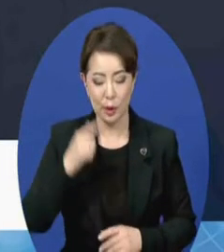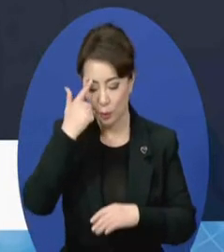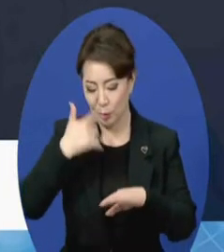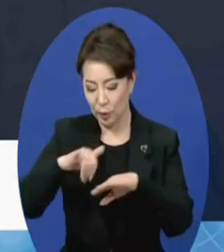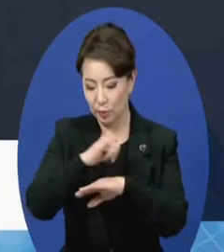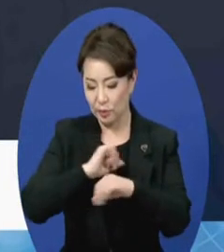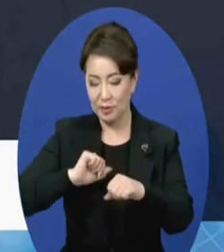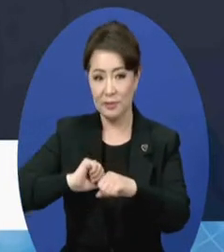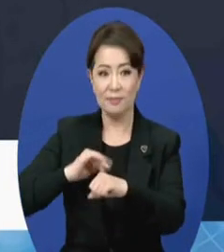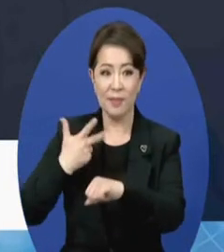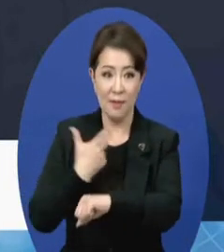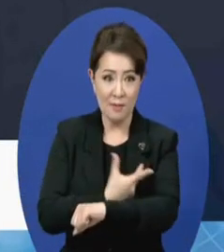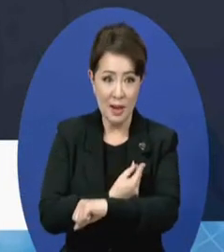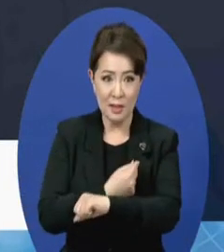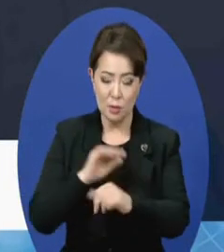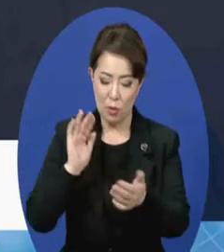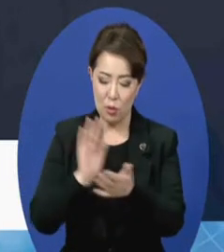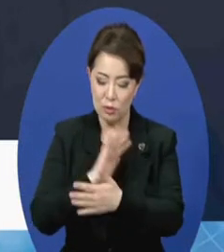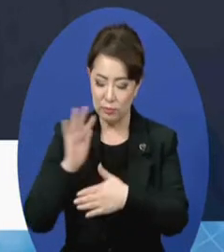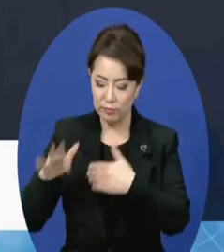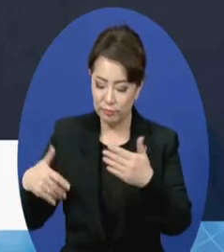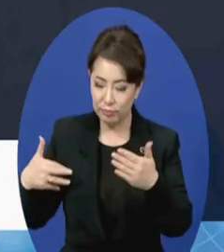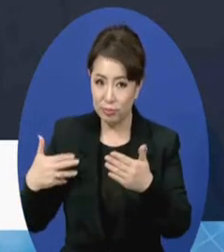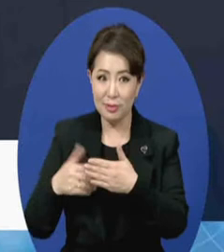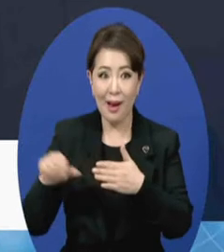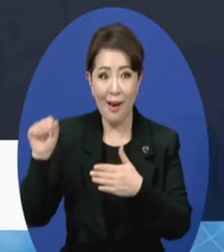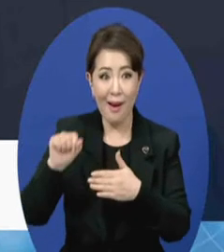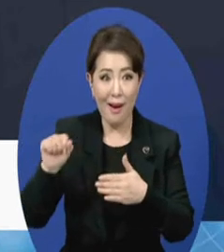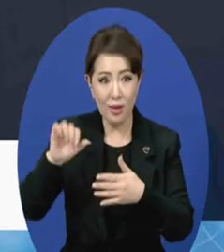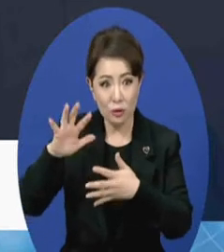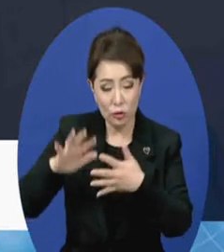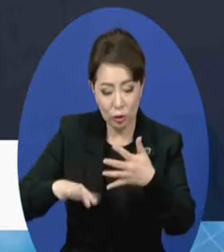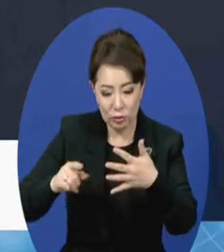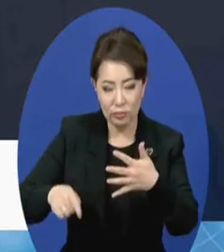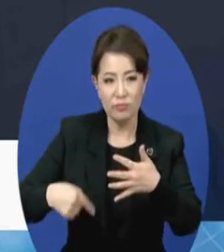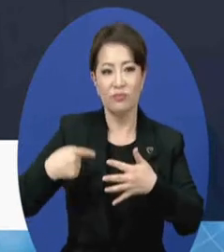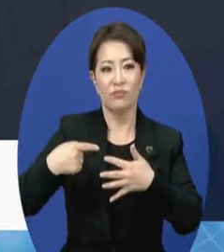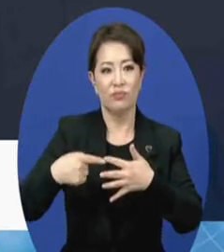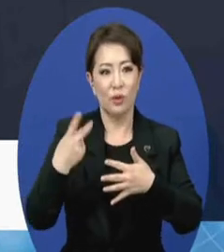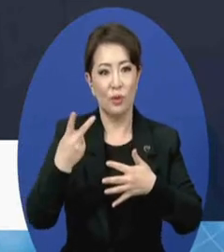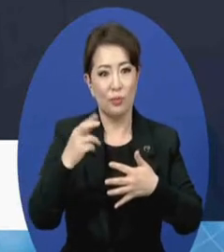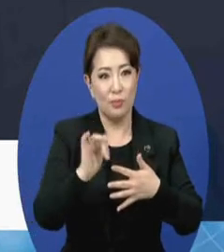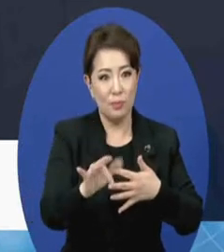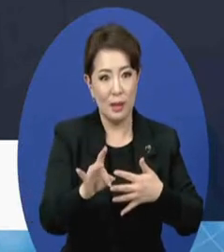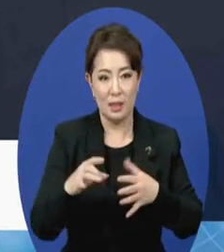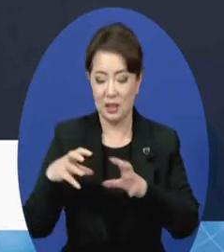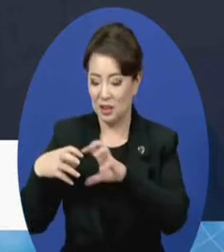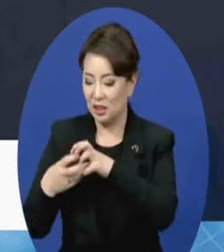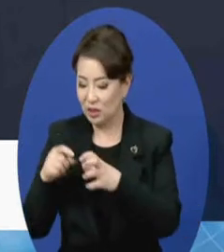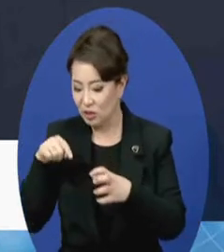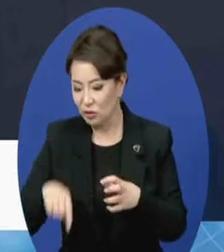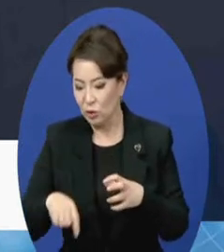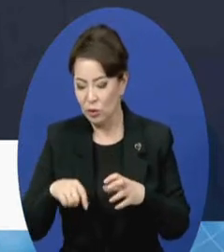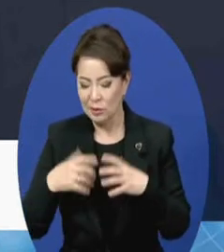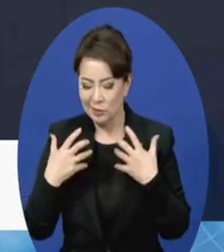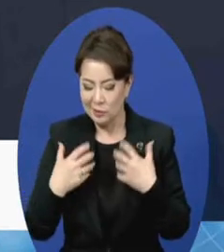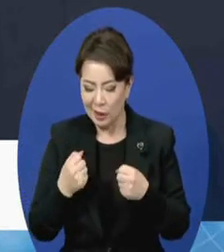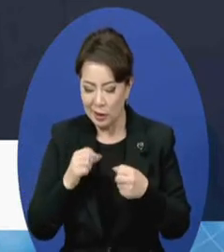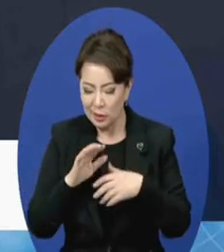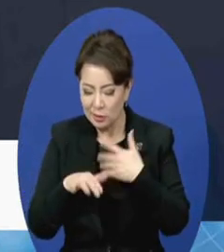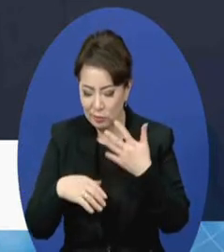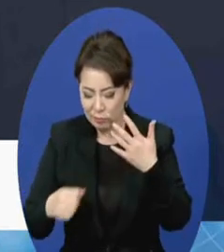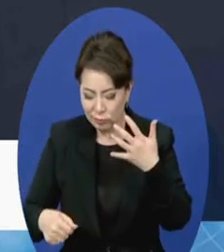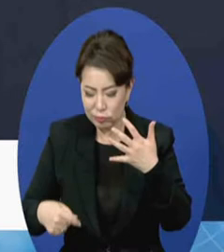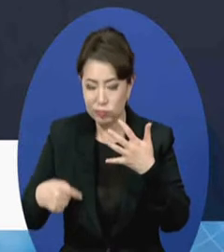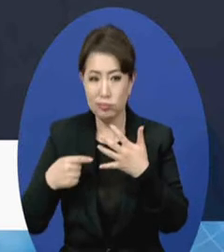Монгол улс вакцин жуулчлалын хурдаараа Аз номхондлайн бүсийн орнуудаас 2 дугаарт, дархлаа жуулт хийж байгаа дэлхийн 146 орноос 17-р